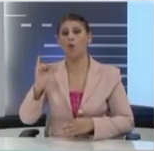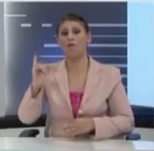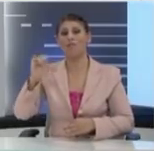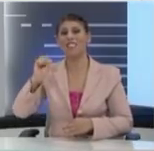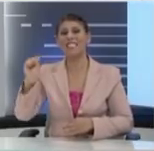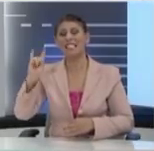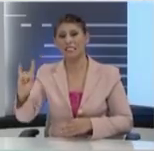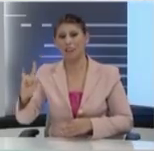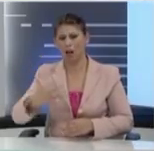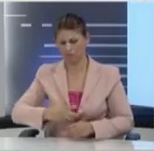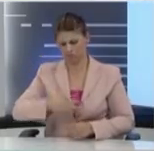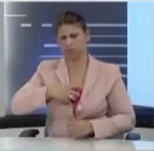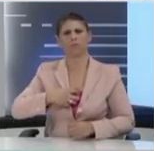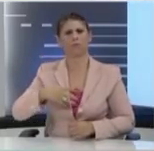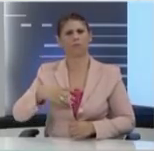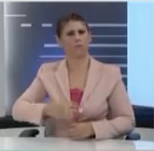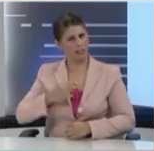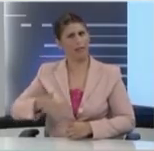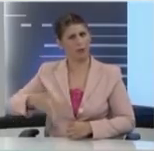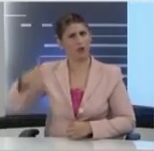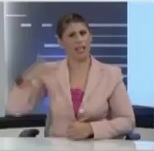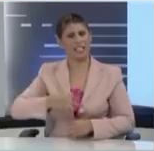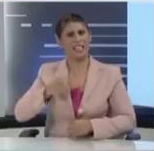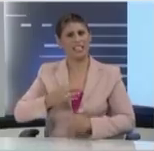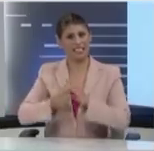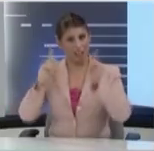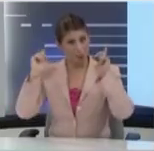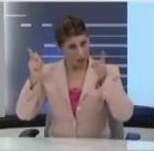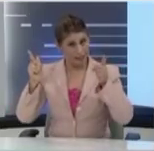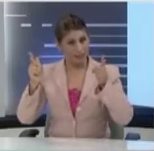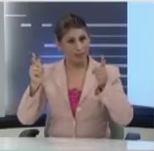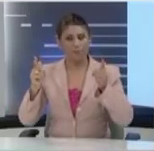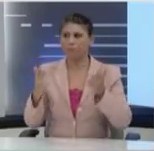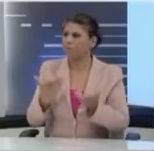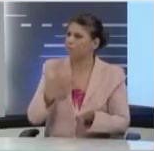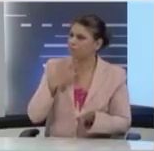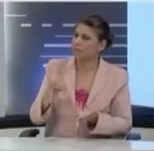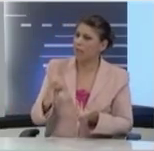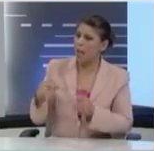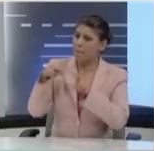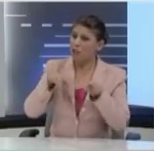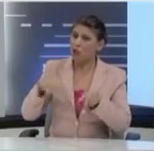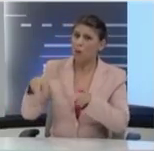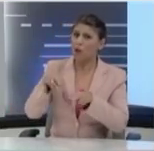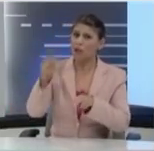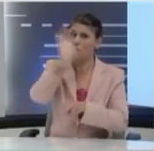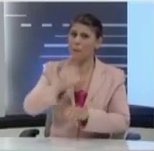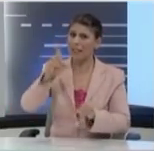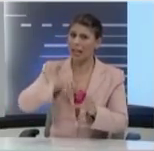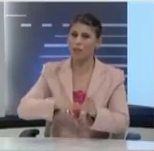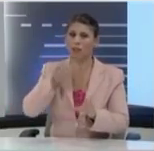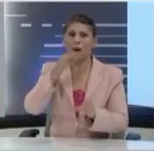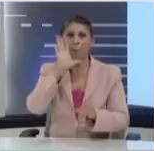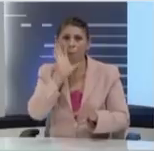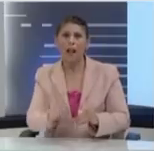Θυμώσατε, κύριε Μητσοτάκη και κύριοι της Νέας Δημοκρατίας, γιατί ο Ευρωπαίος Επίτροπος αναφέρθηκε